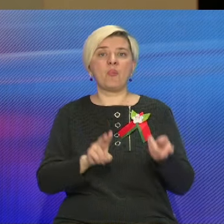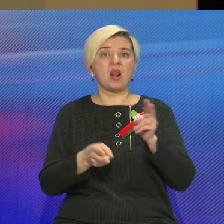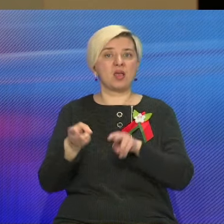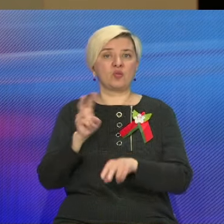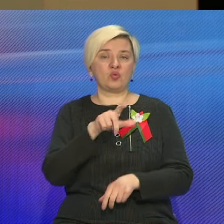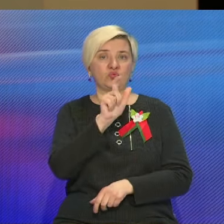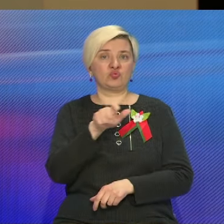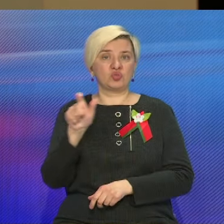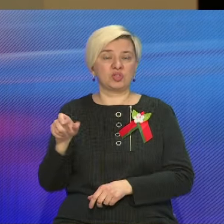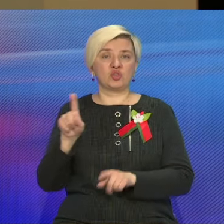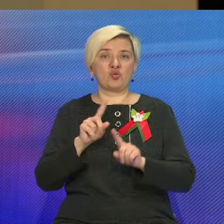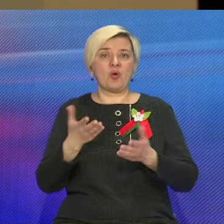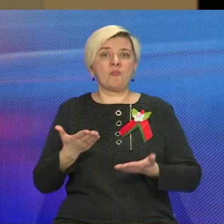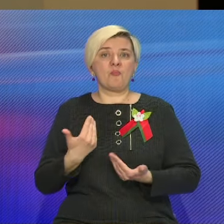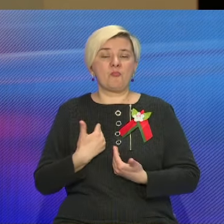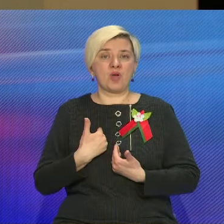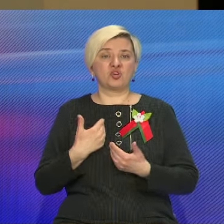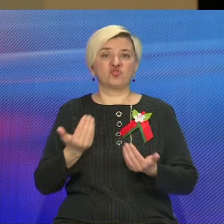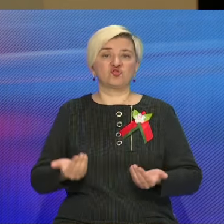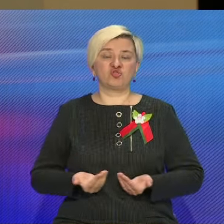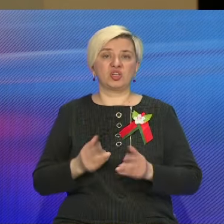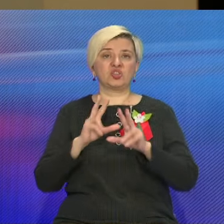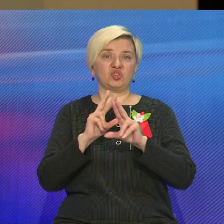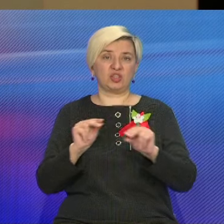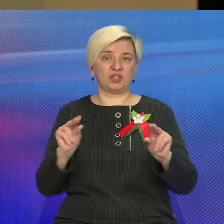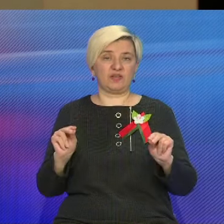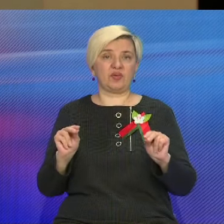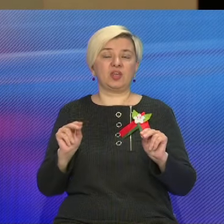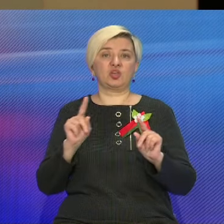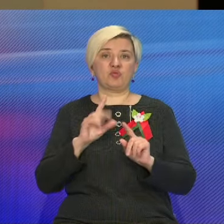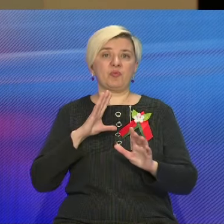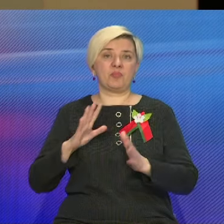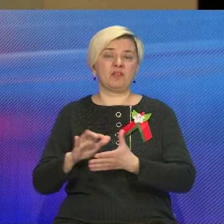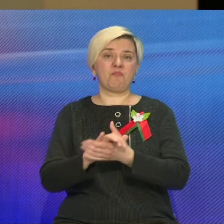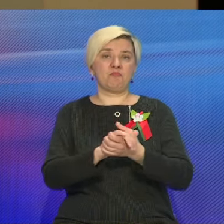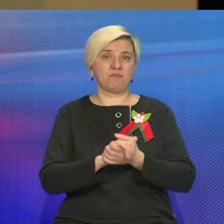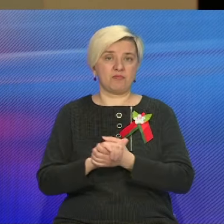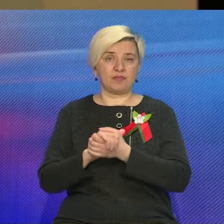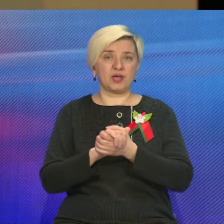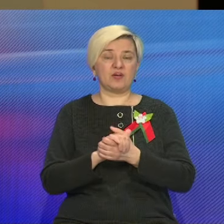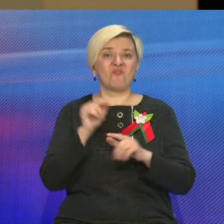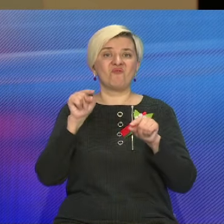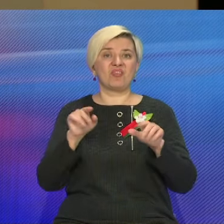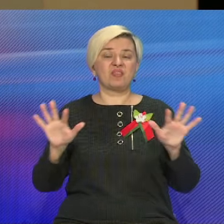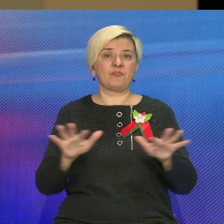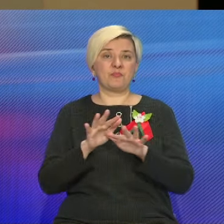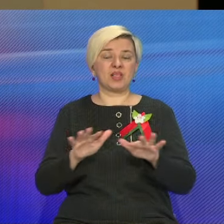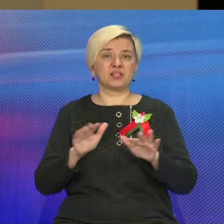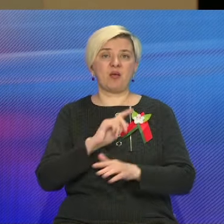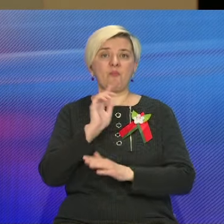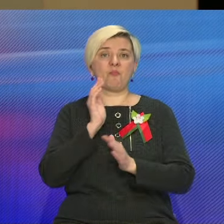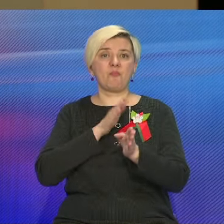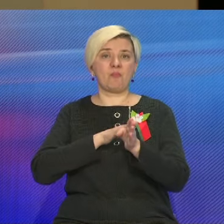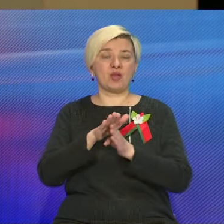жили эту жизнь счастливой и той, какая она есть, чтобы наше небо было мирным. В этой песне поется об